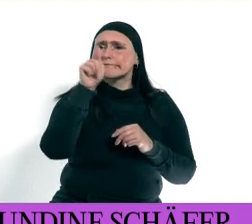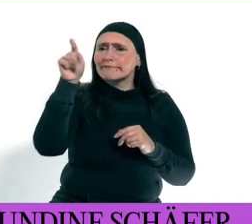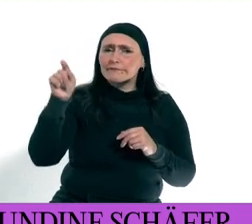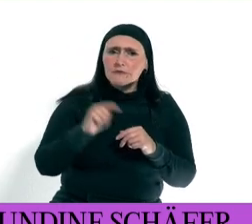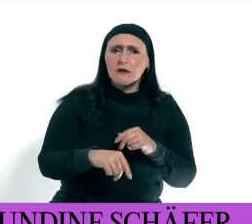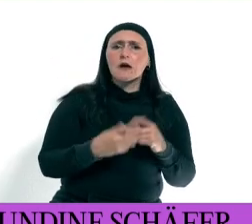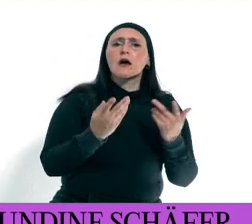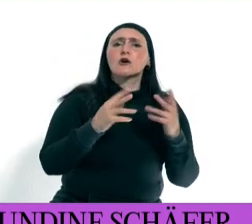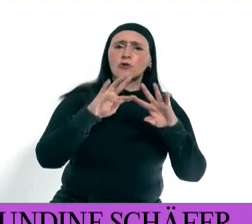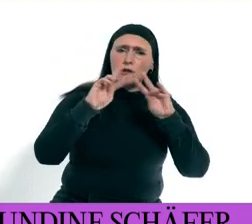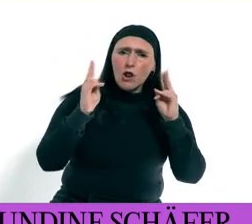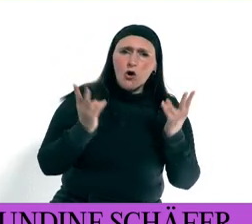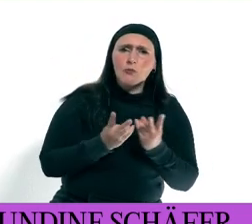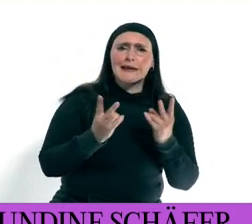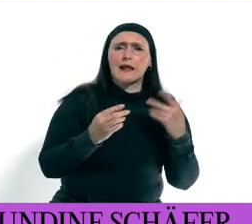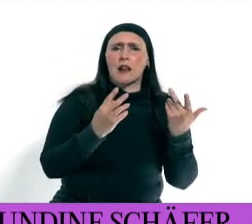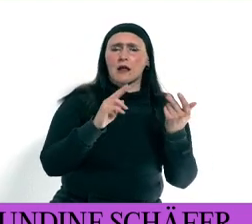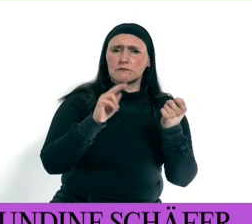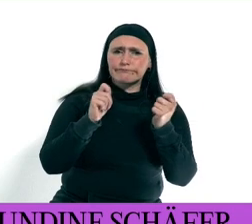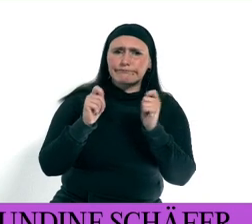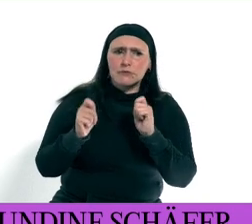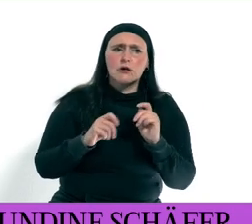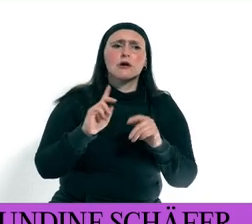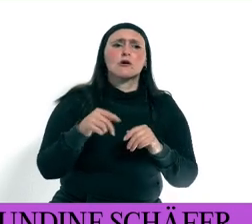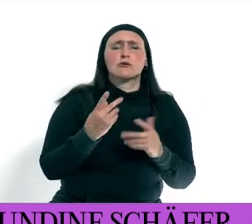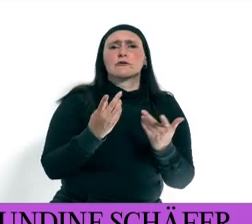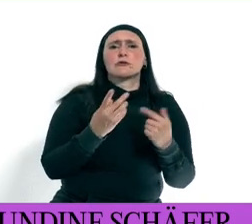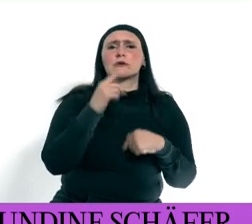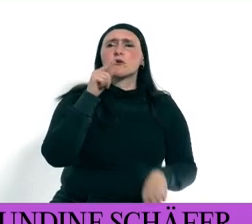Natürlich verändern sich die Dinge. Die Politik hat sich geändert.